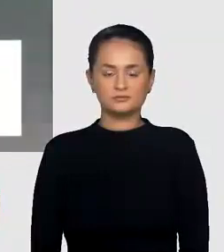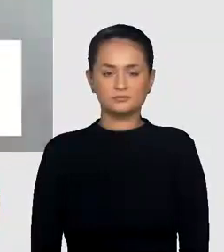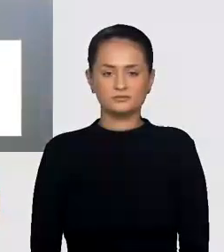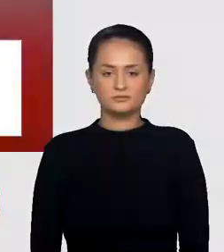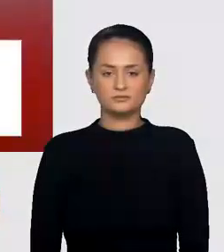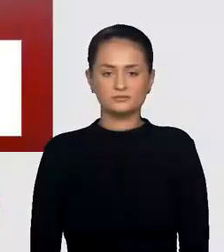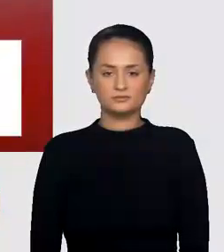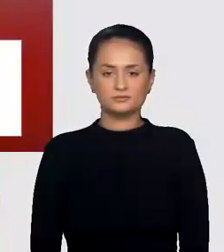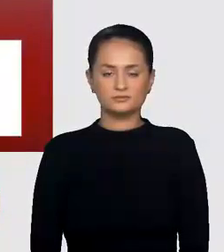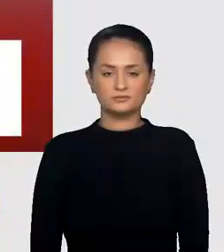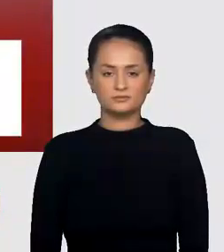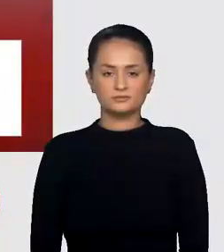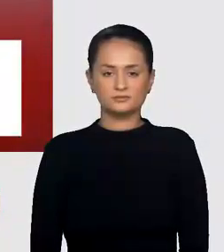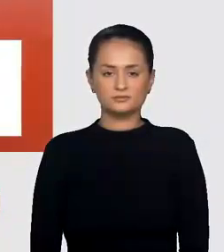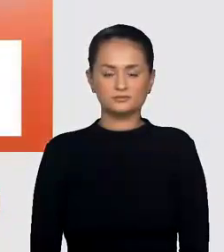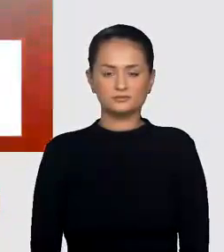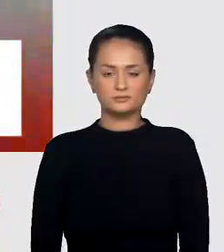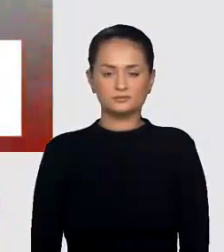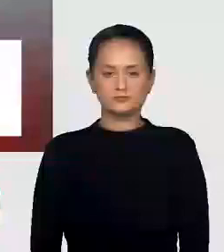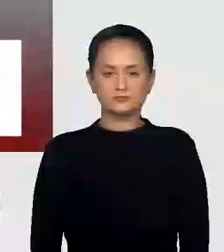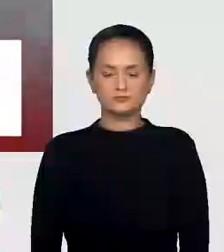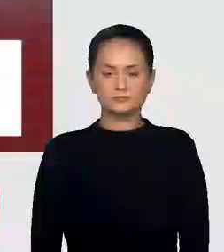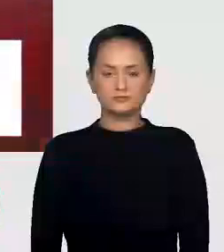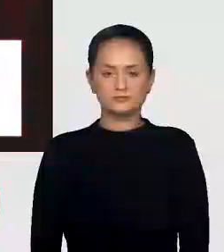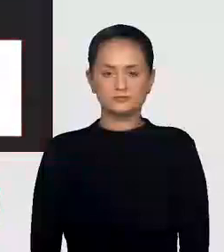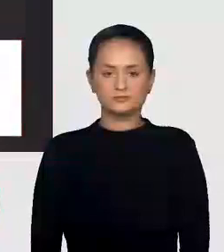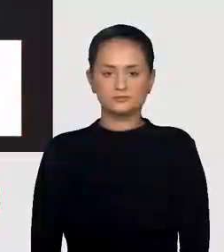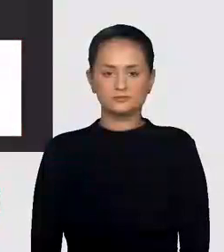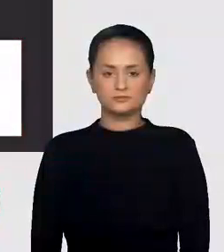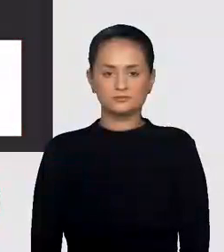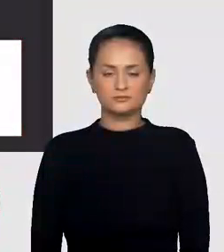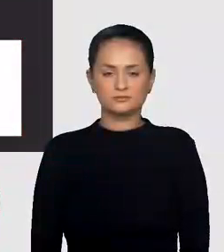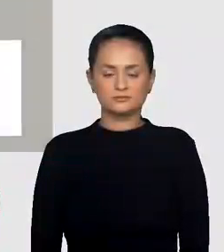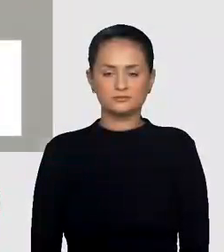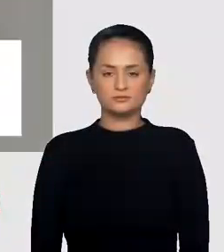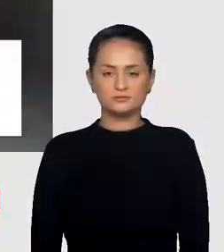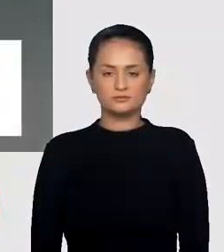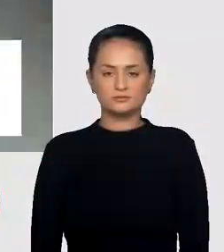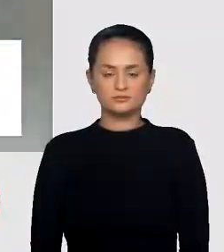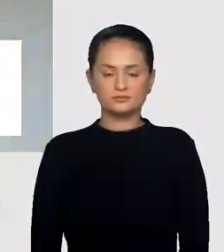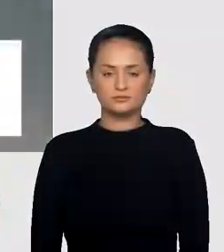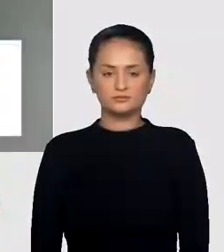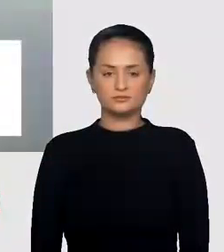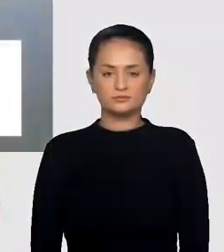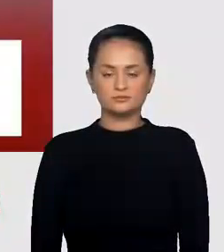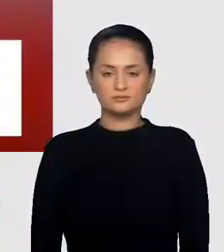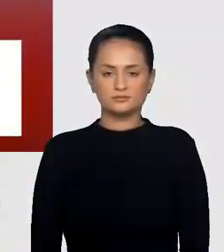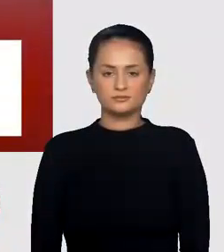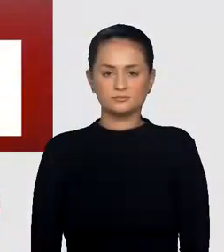teama de a nu începe un conflict mult mai mare în Orientul Mijlociu, în care s-ar putea implica și alți actori din